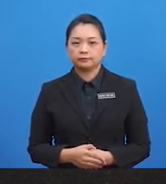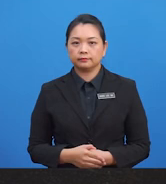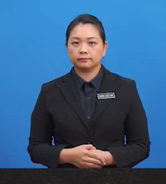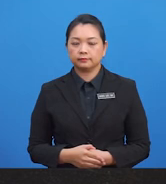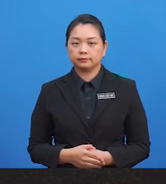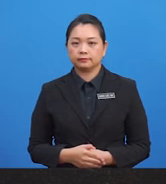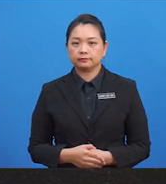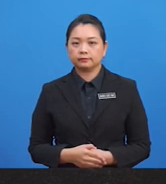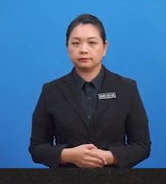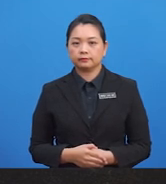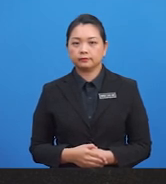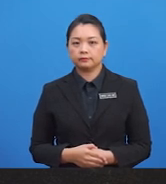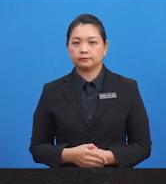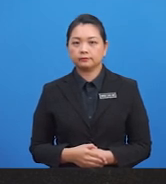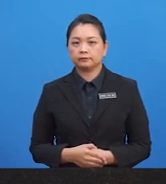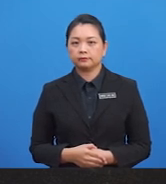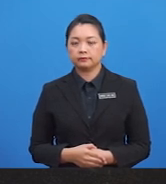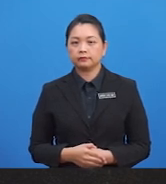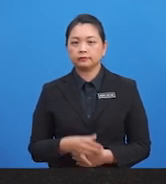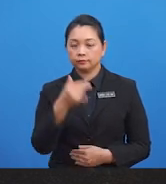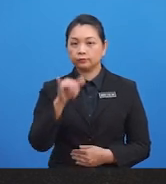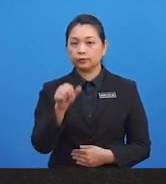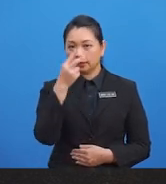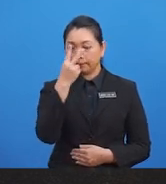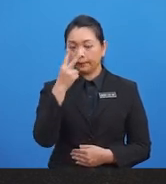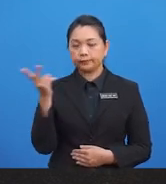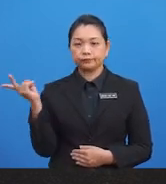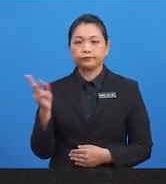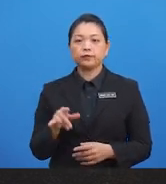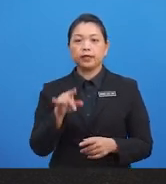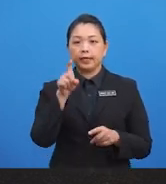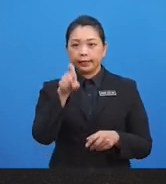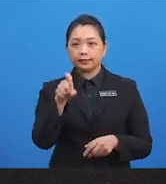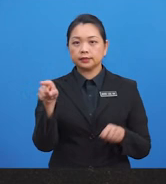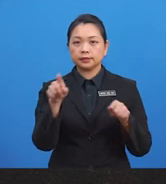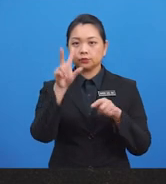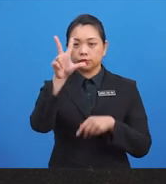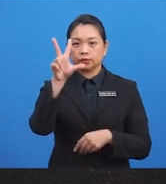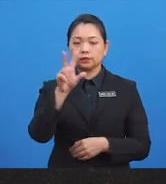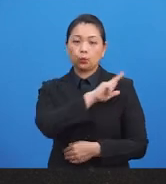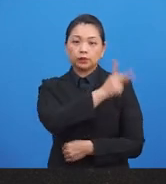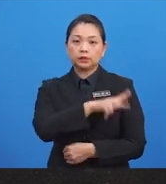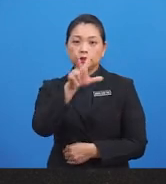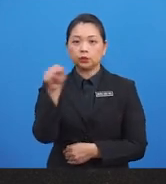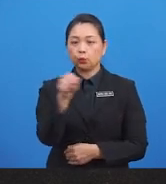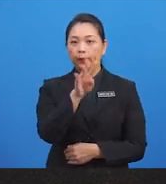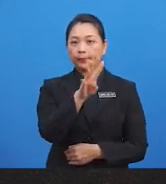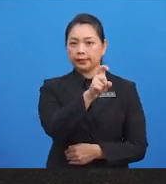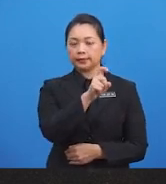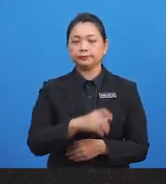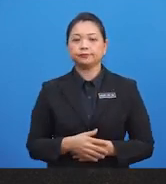Persamaan bagi lengkung tersebut ialah X kuasa 3 tolak 4X.